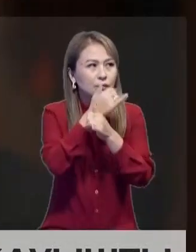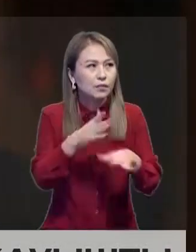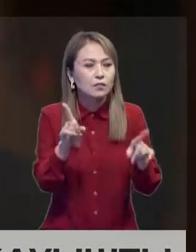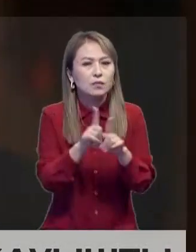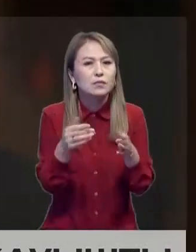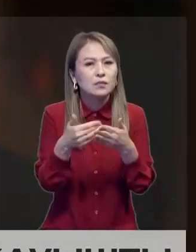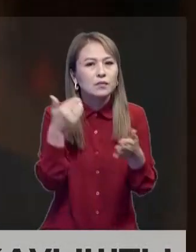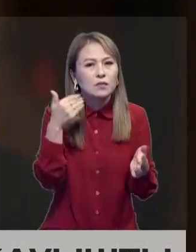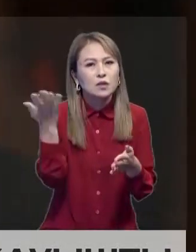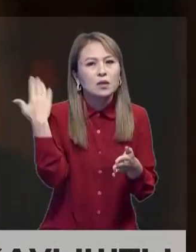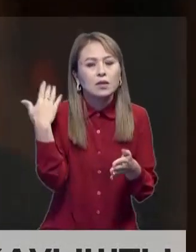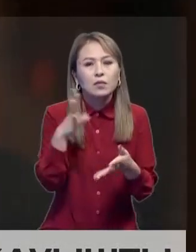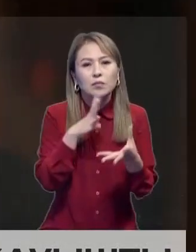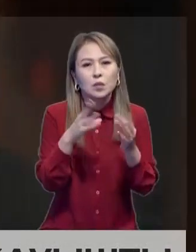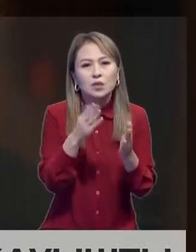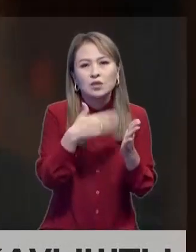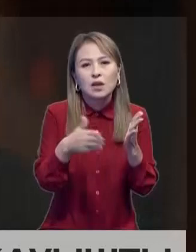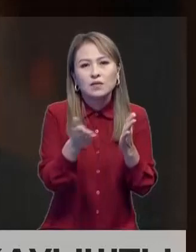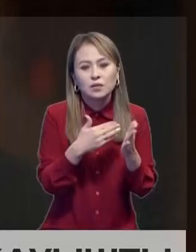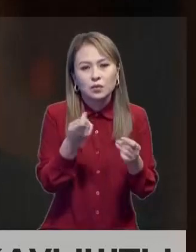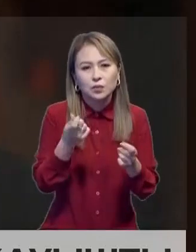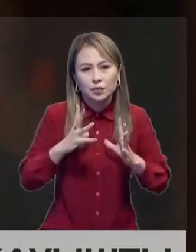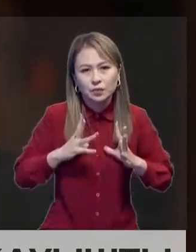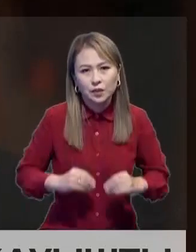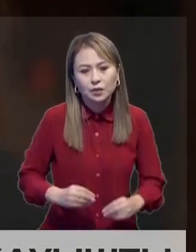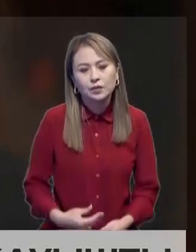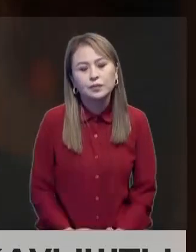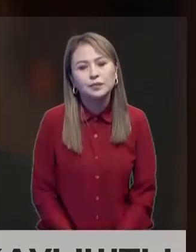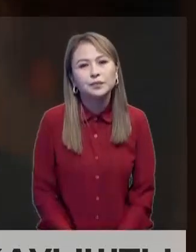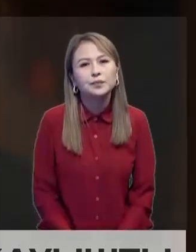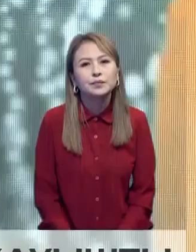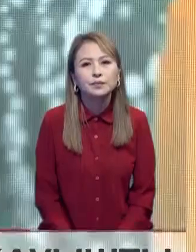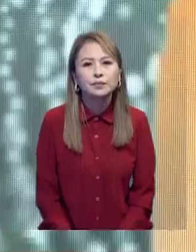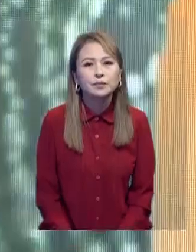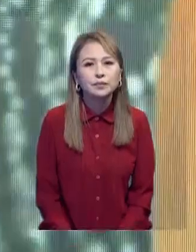дейін бірде біреуін қайтармау мүмкін болғанын ойлап, өзімді сабырға шақырам.